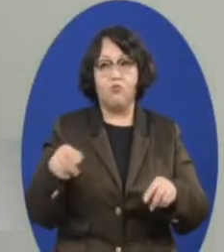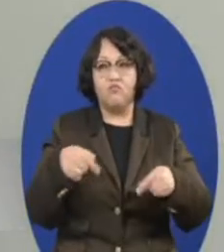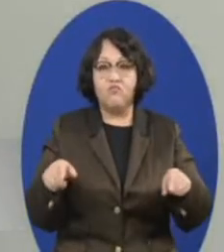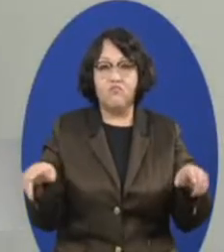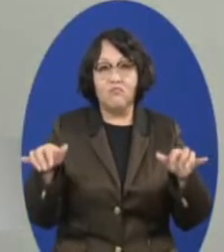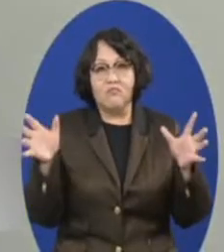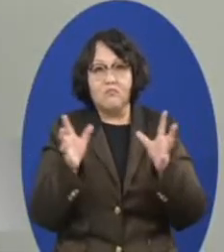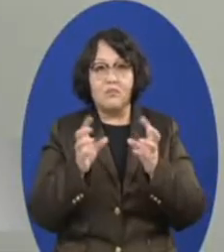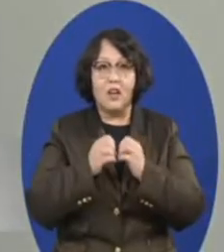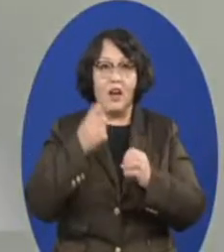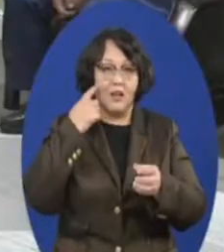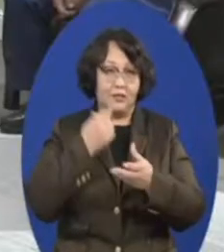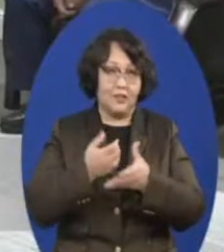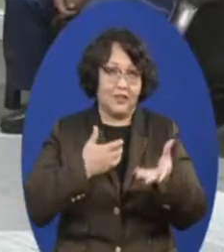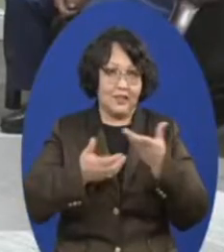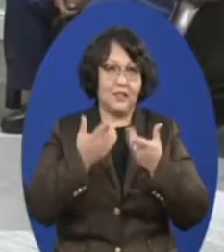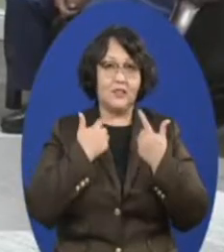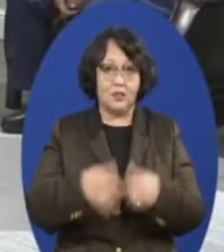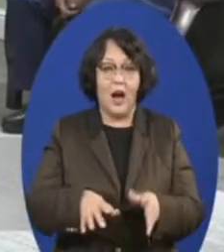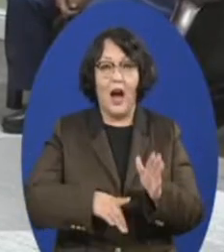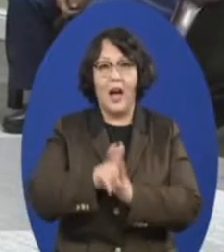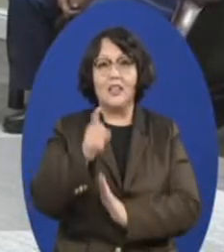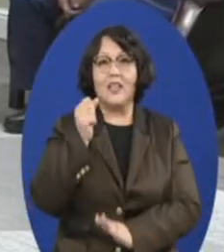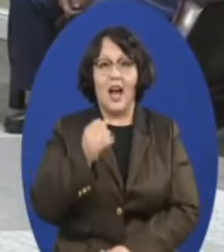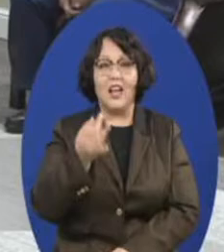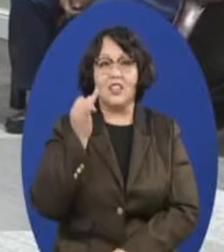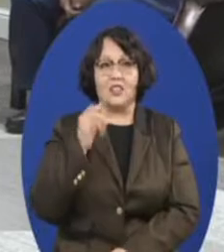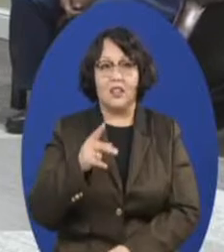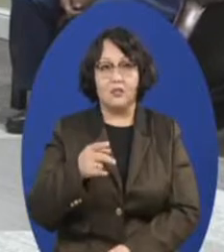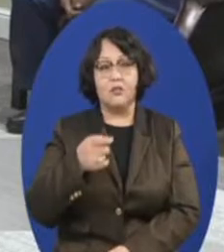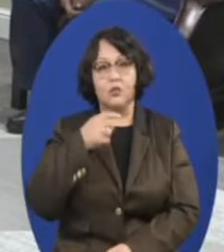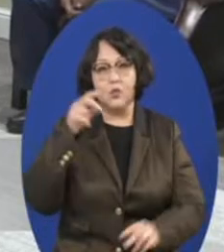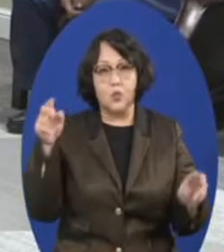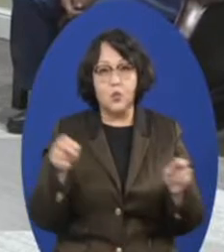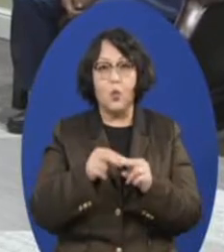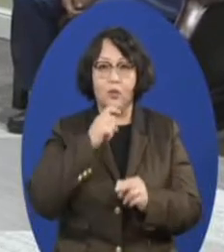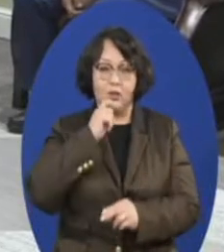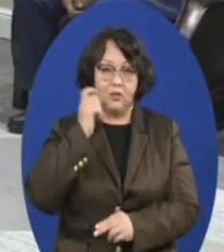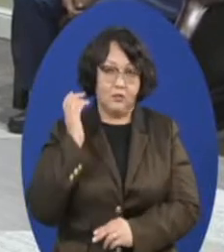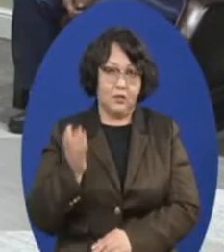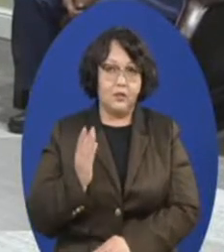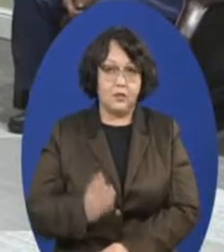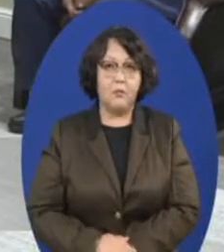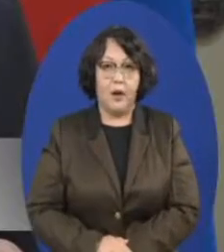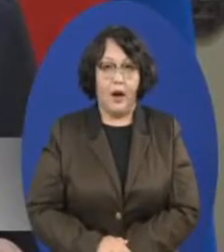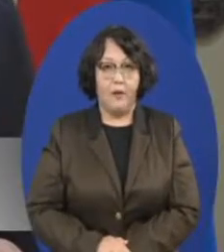болон хоёр талын хамтын ажиллагааны асуудлаар ярилцсан юм а. Анхны ялчлалаа тэрээр ингэж дүгнэж байна.